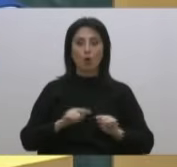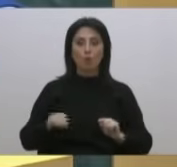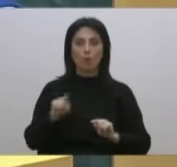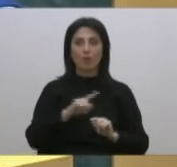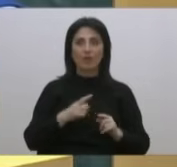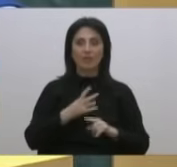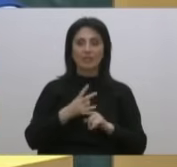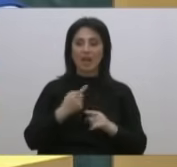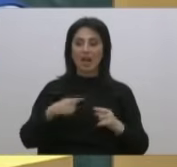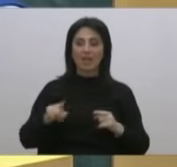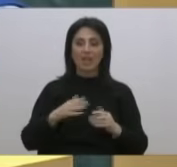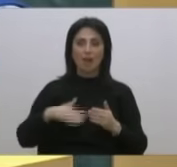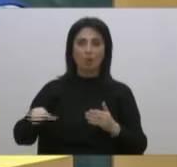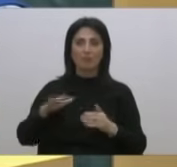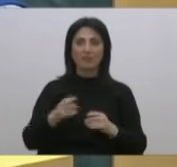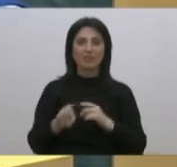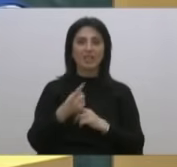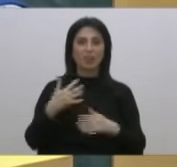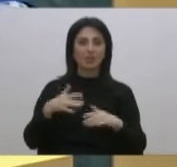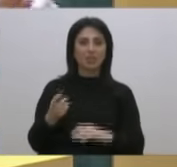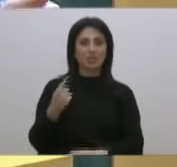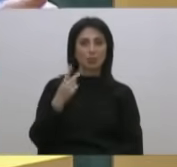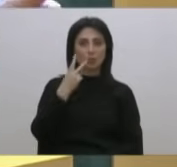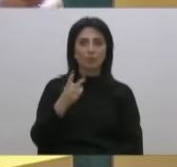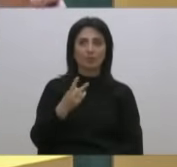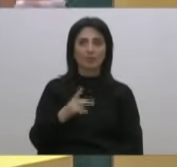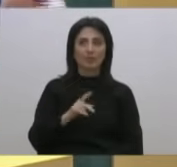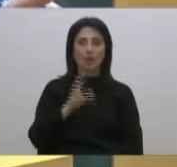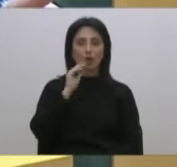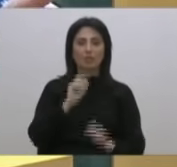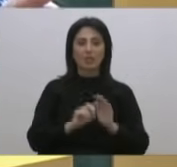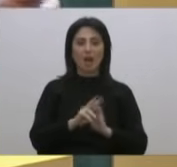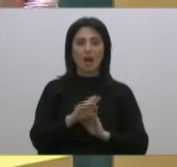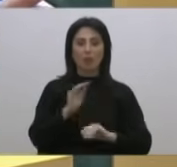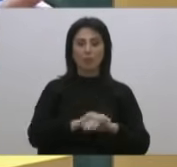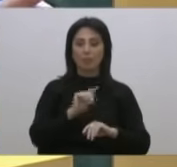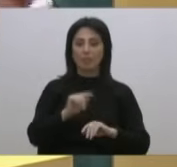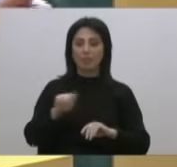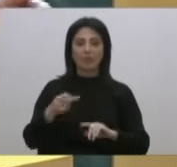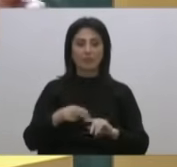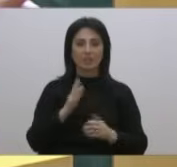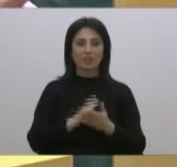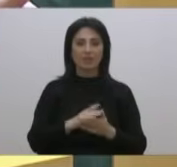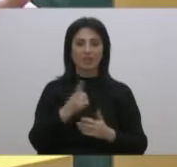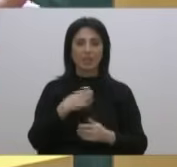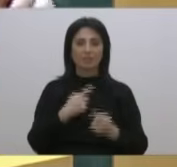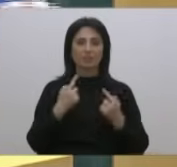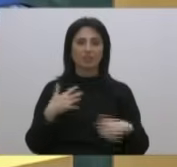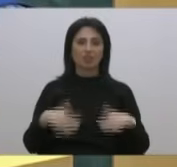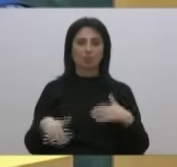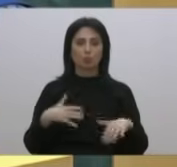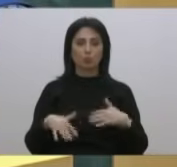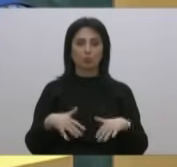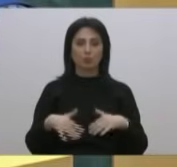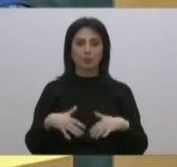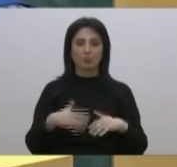ოპოზიციამ, რადიკალურმა ნაწილმა გამოვლინა სისუსტე. დესაც გაორბიხარ ფაქტებს, ეს არის ერთმნიშვნელოვნად